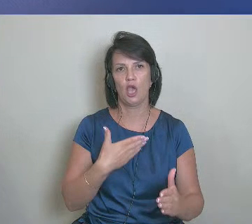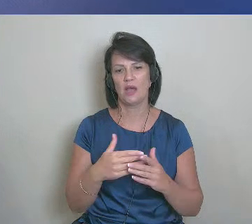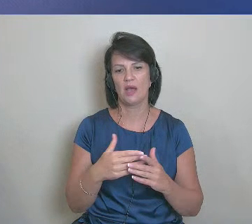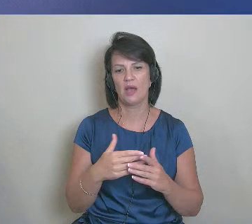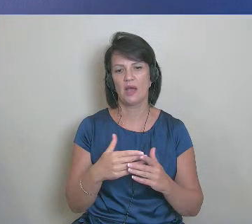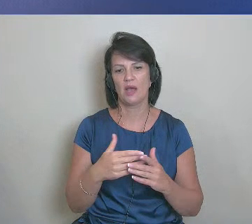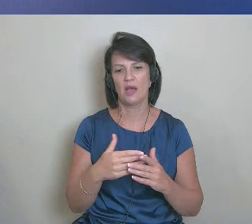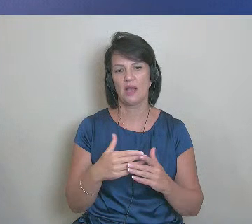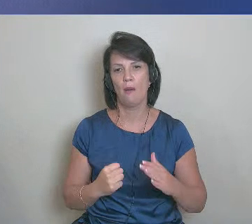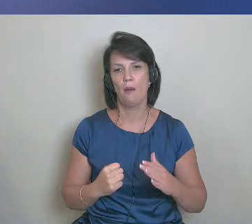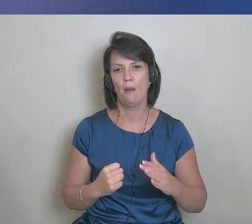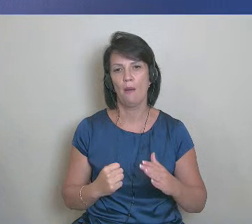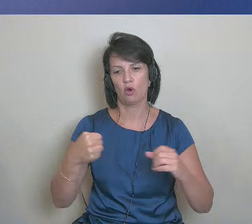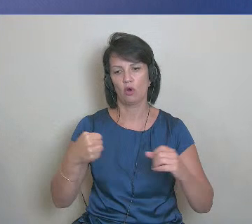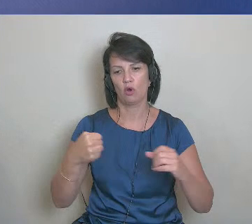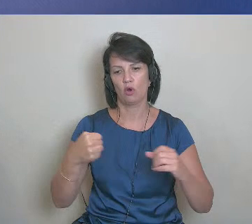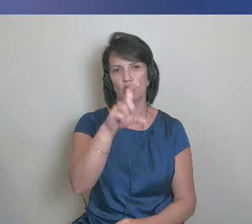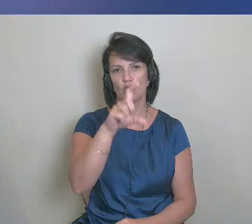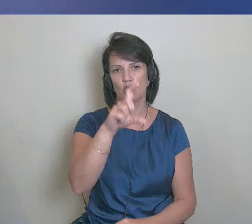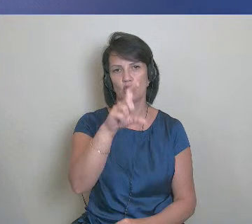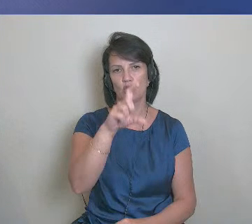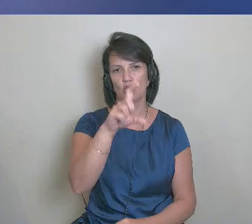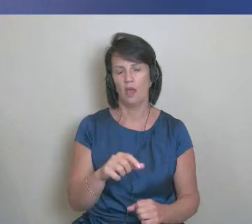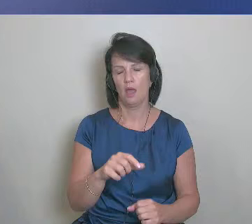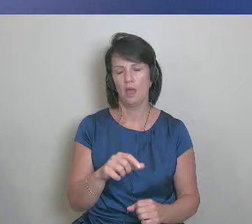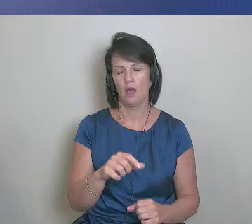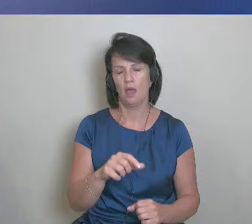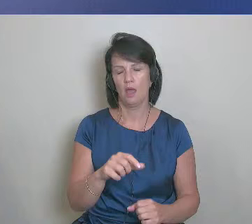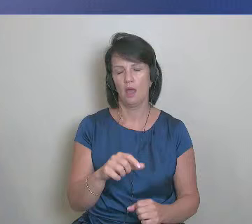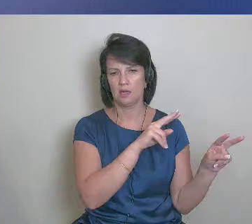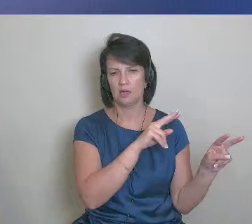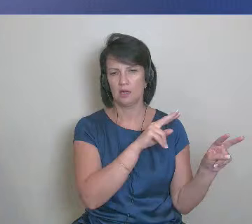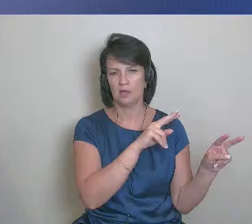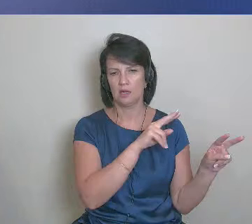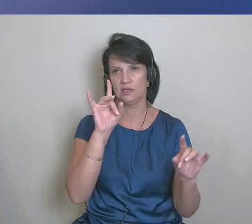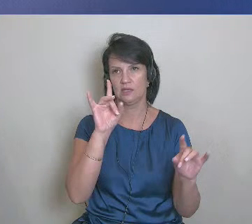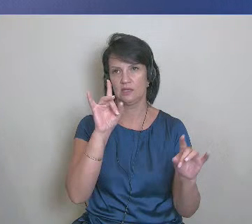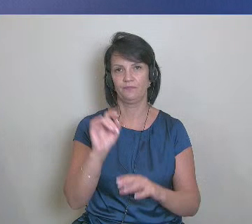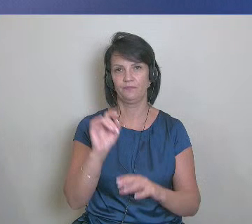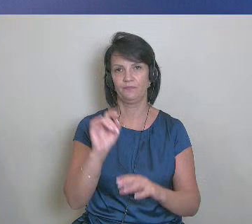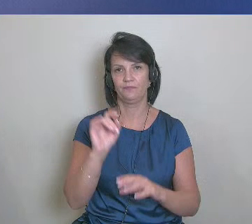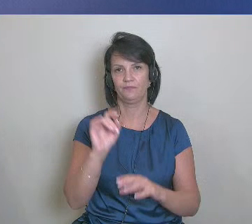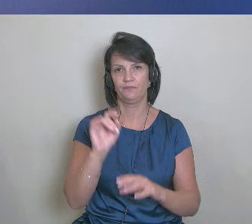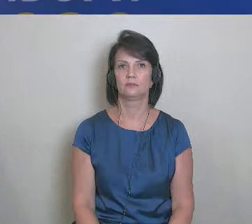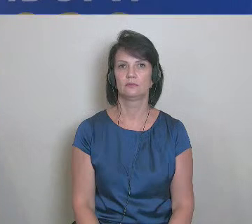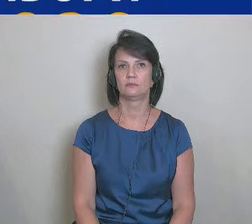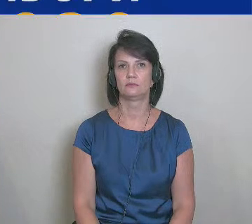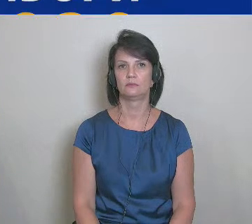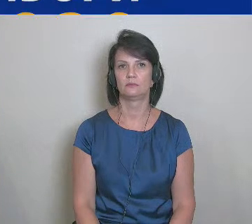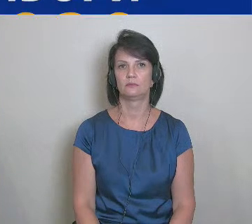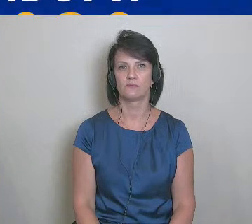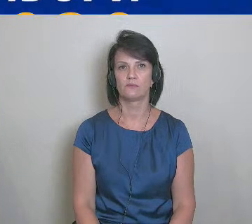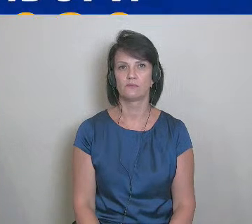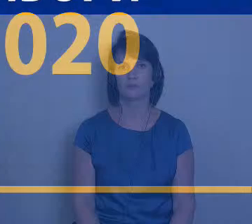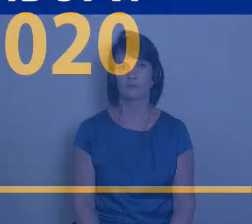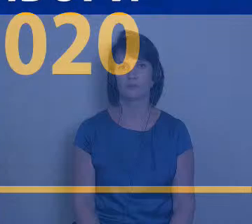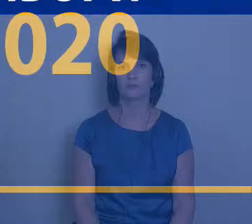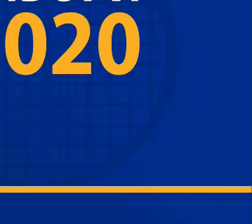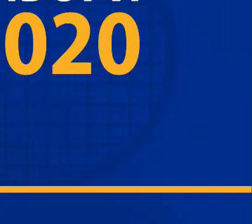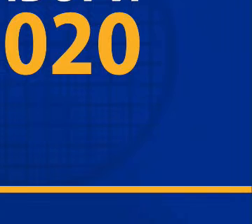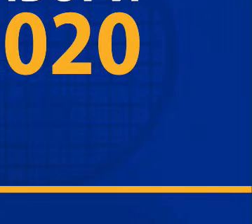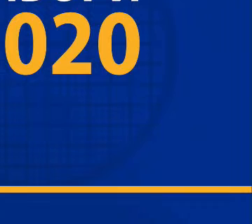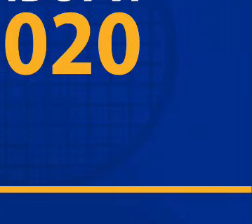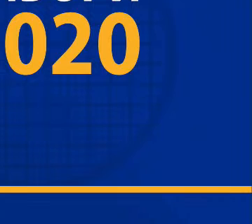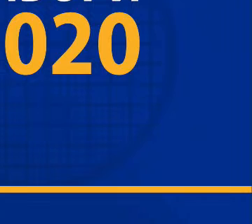in Ukraine, and NGO Human Rights Platform. Keep an eye on announcements. See you soon. До Bye. побачення.